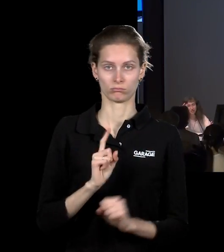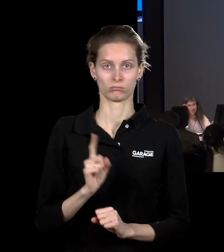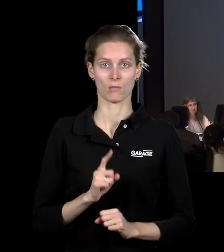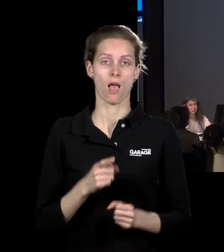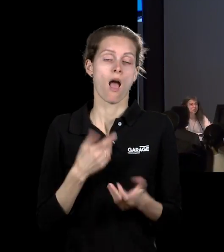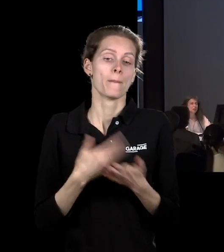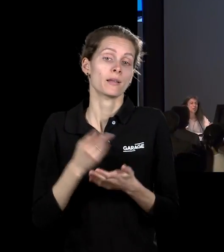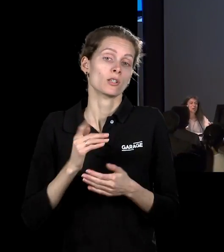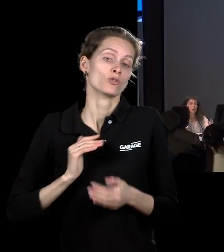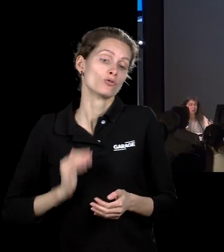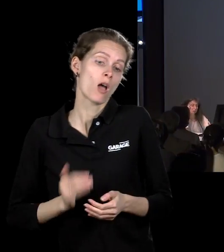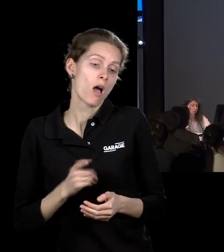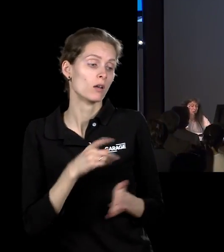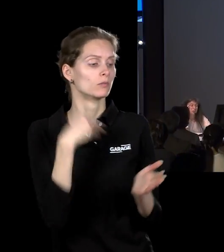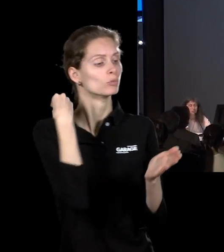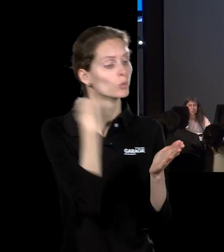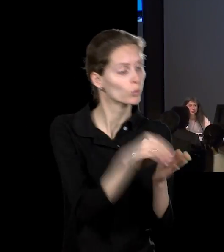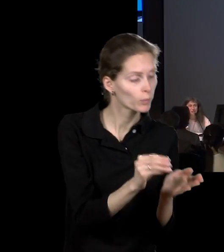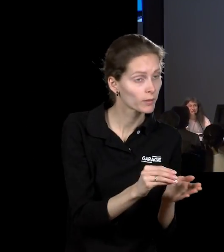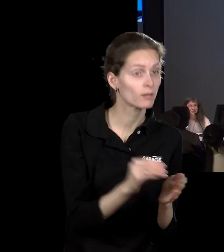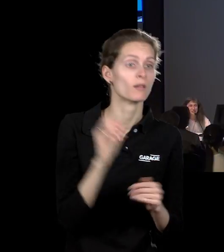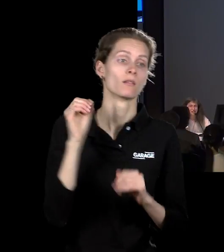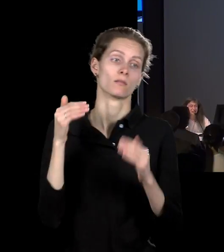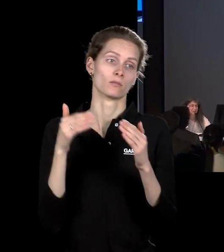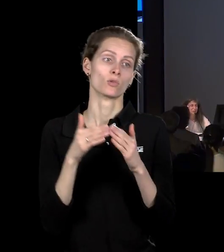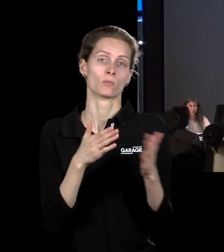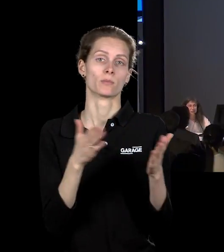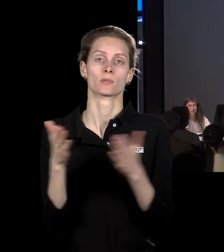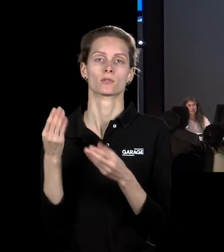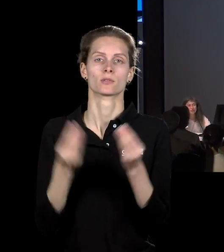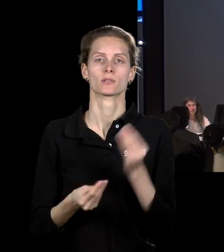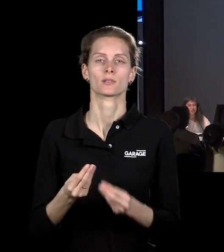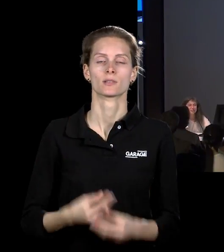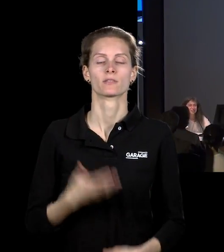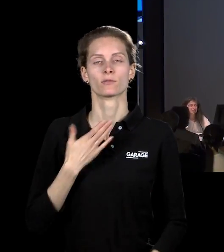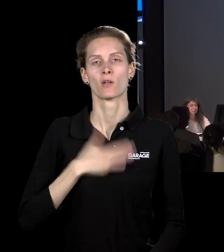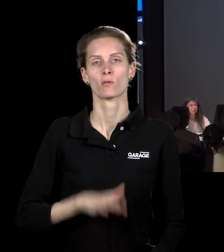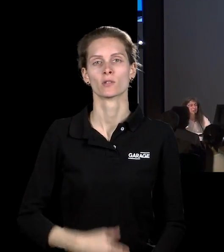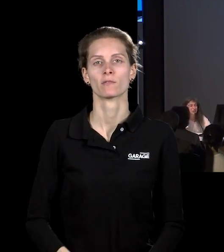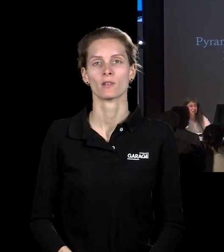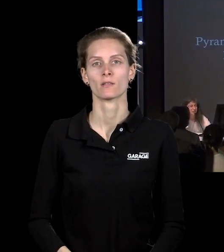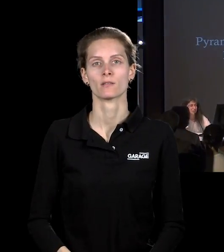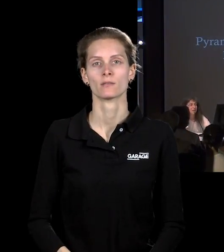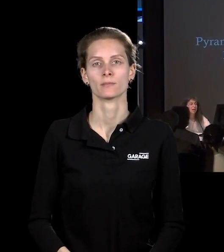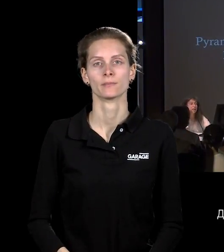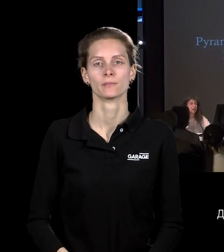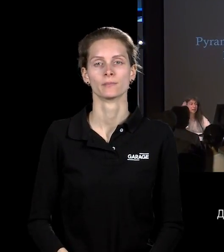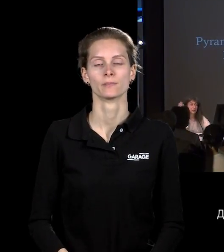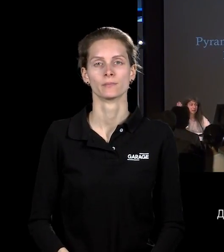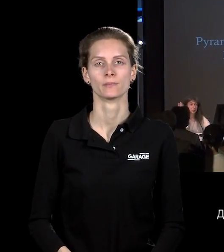частный коллекционер и все-таки приобретаешь эту работу, ты можешь с ней играть в свое удовольствие, но это не всем доступная